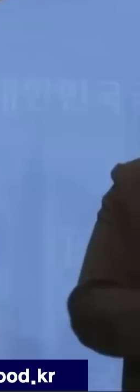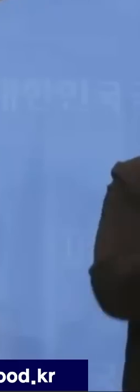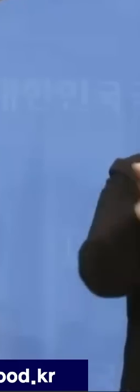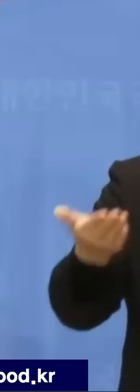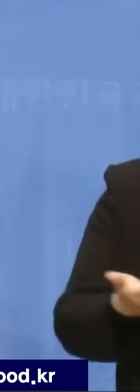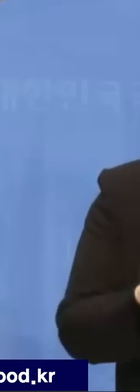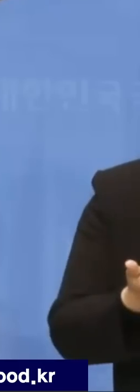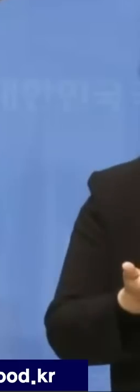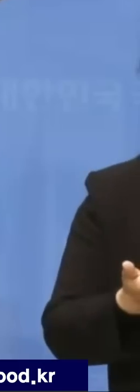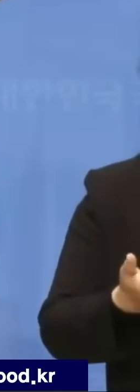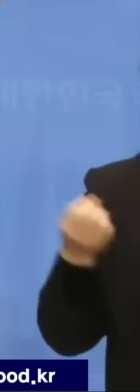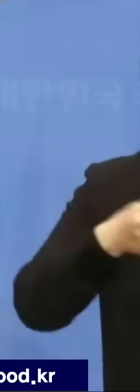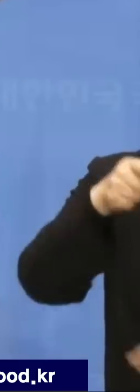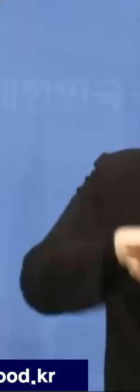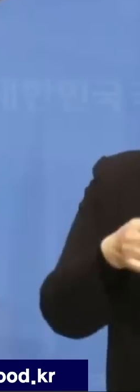건 아니지 않습니까?